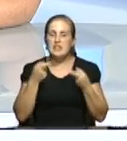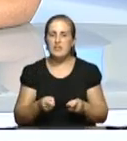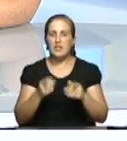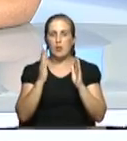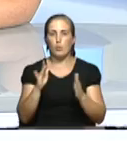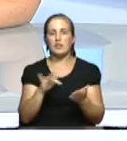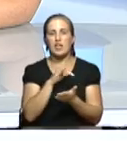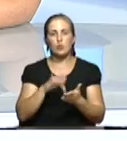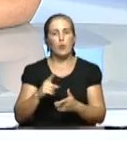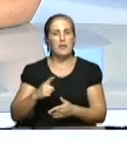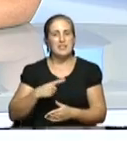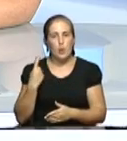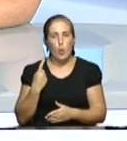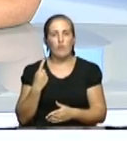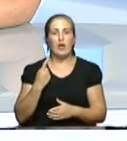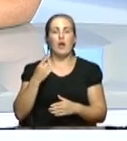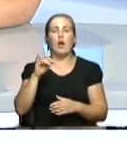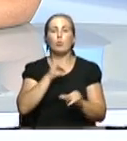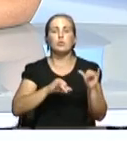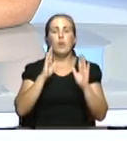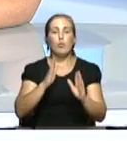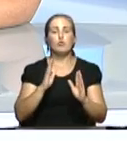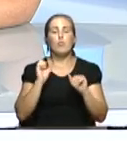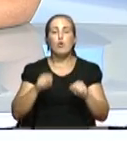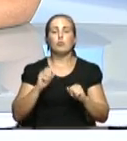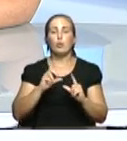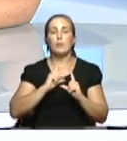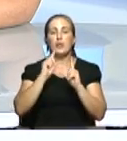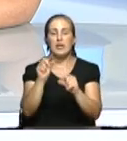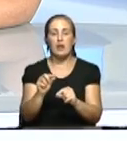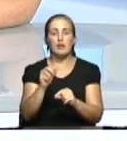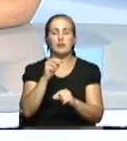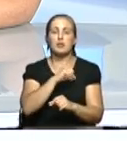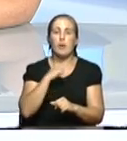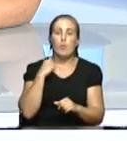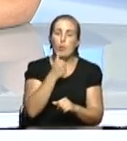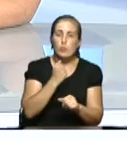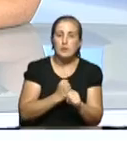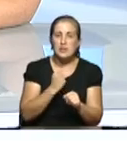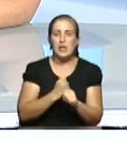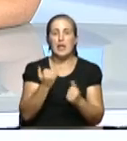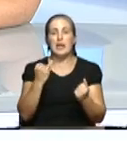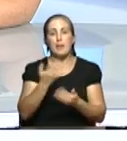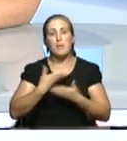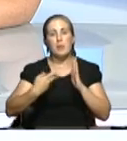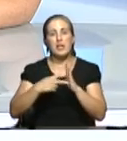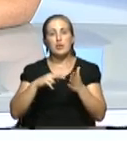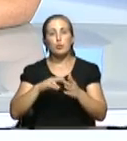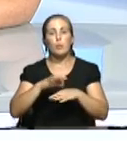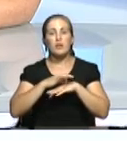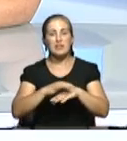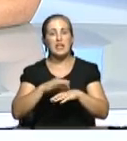городок мастеров куда можно будет приехать и попробовать самому сделать плюс к этому вы там планируем проведение